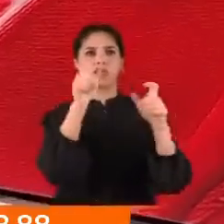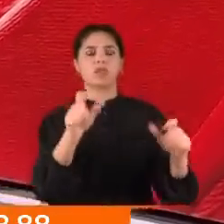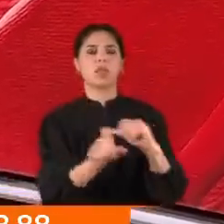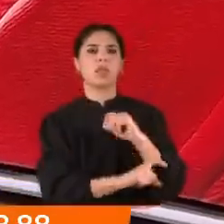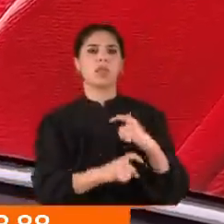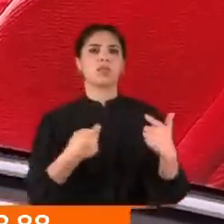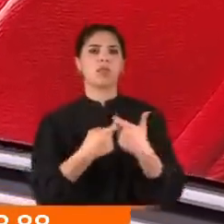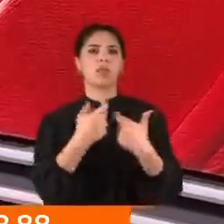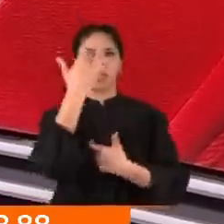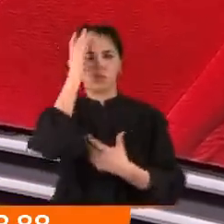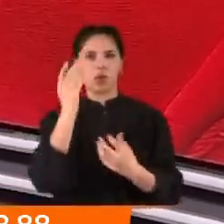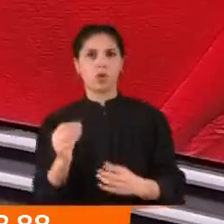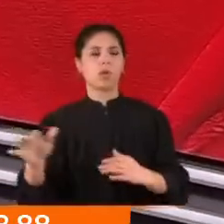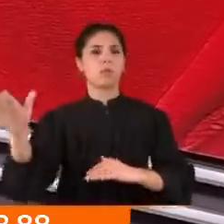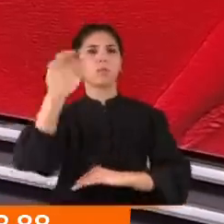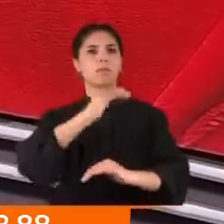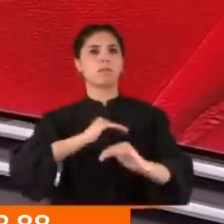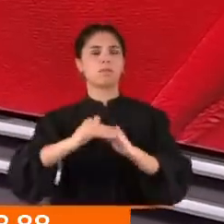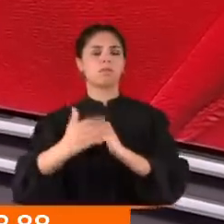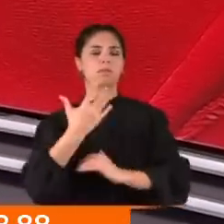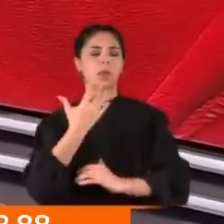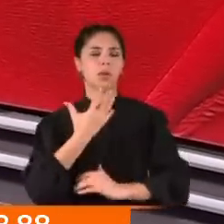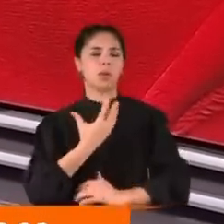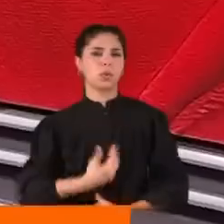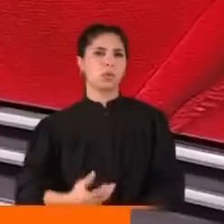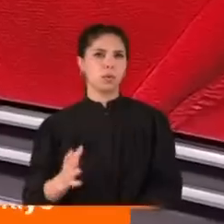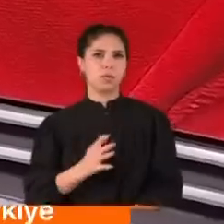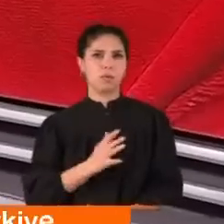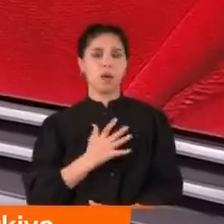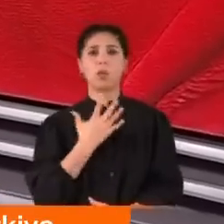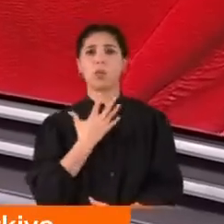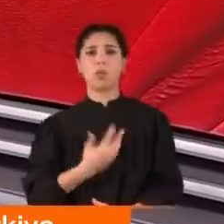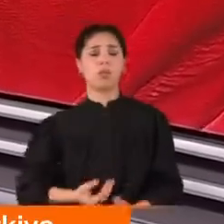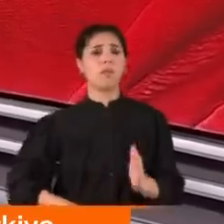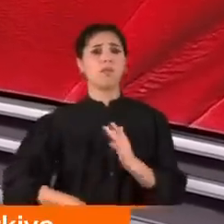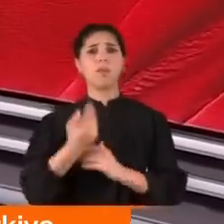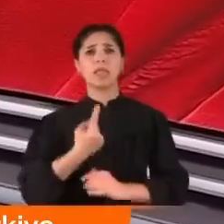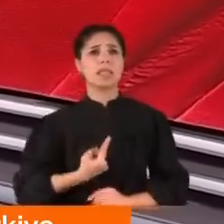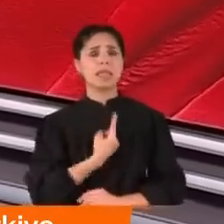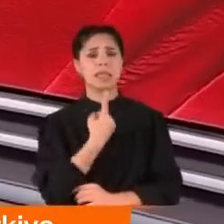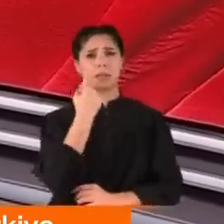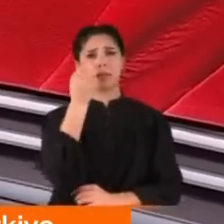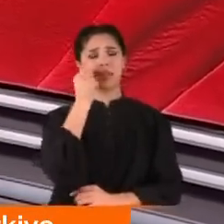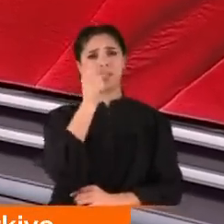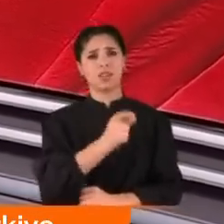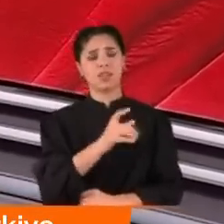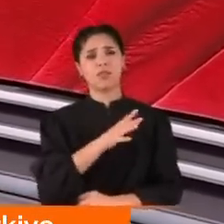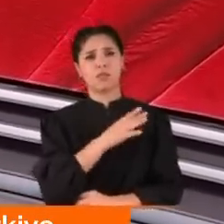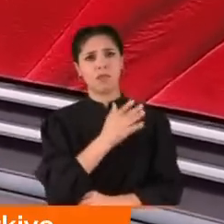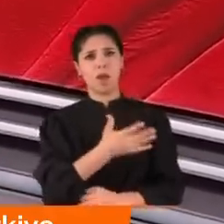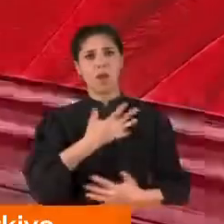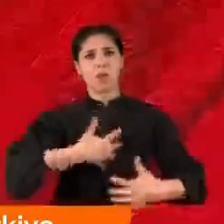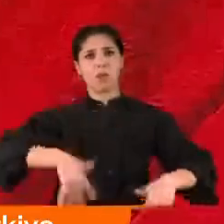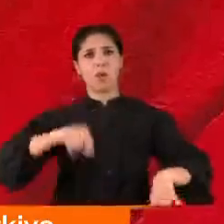şehit düştü. Bu haber milletçe herkesin yüreğini yaktı ama acıyı çok daha derinde hisseden biri vardı.